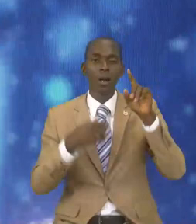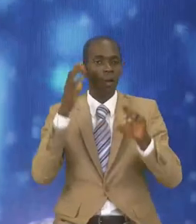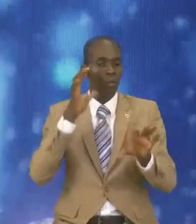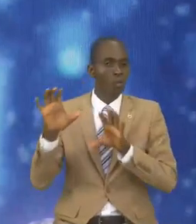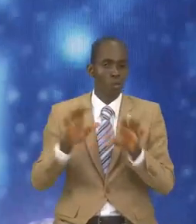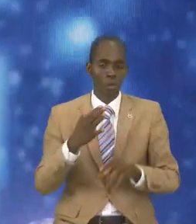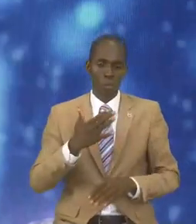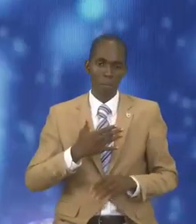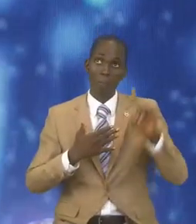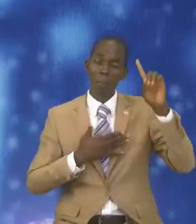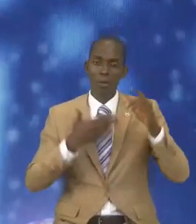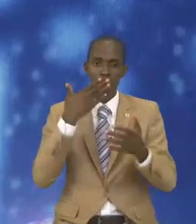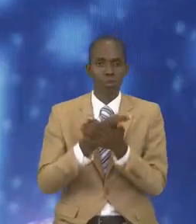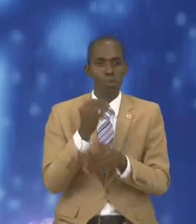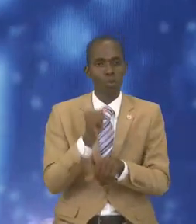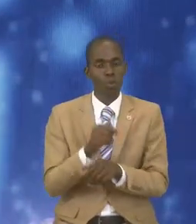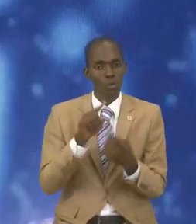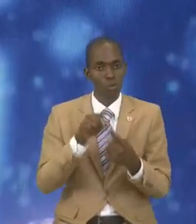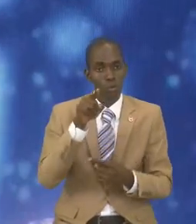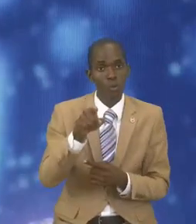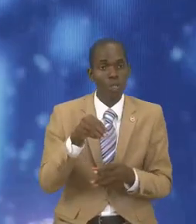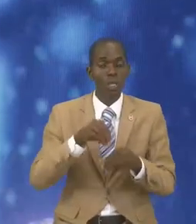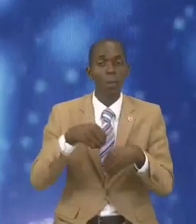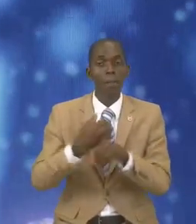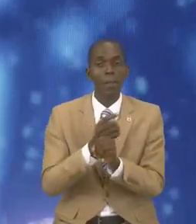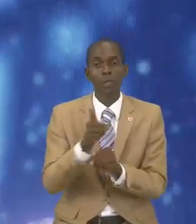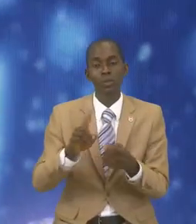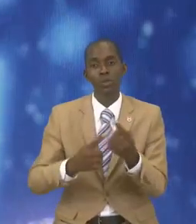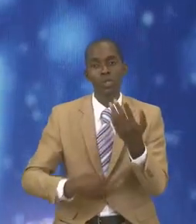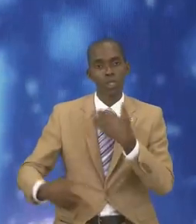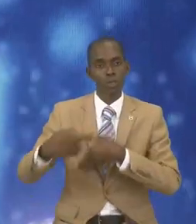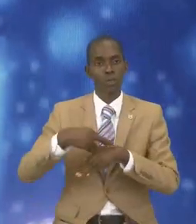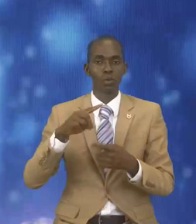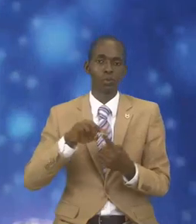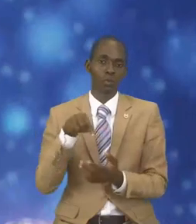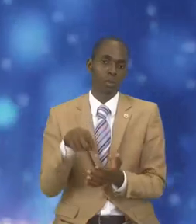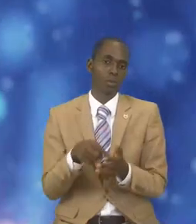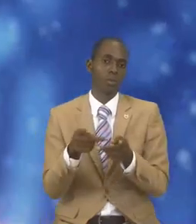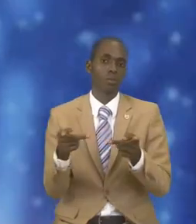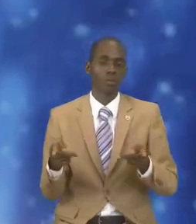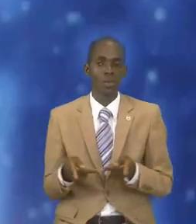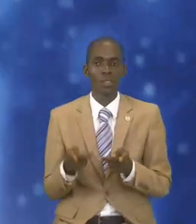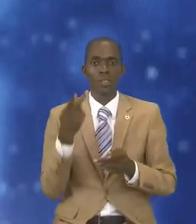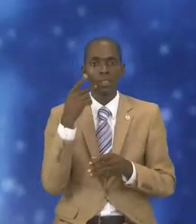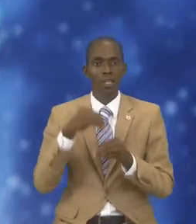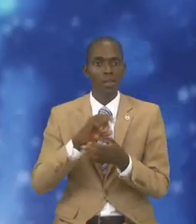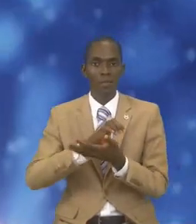bonne parole à votre égard en vous ramenant dans ce lieu.